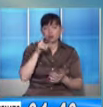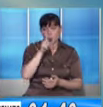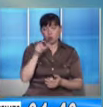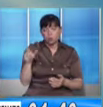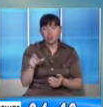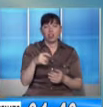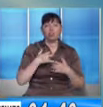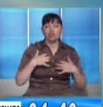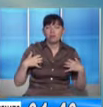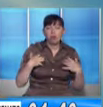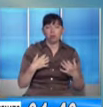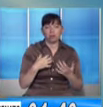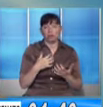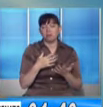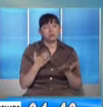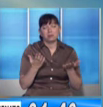de animale.